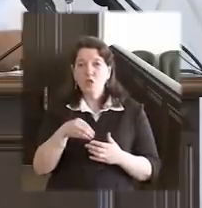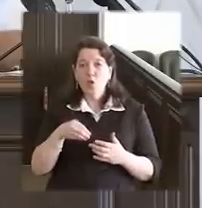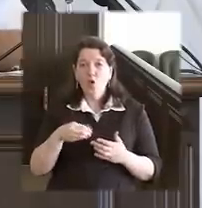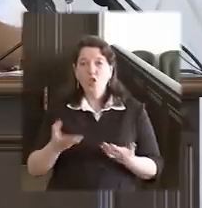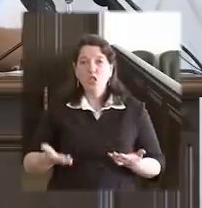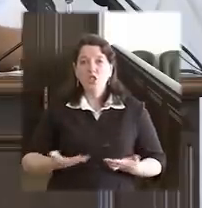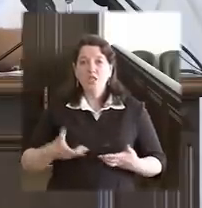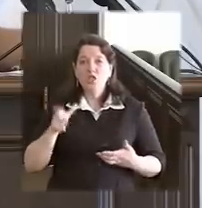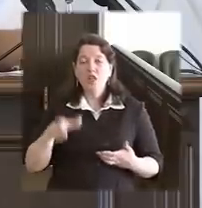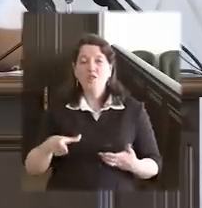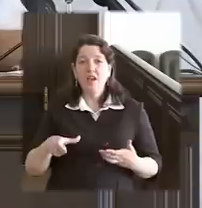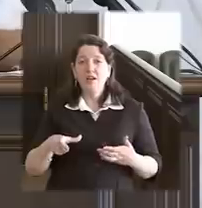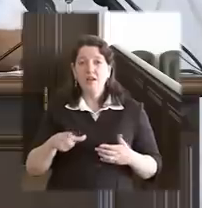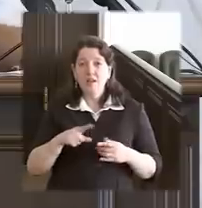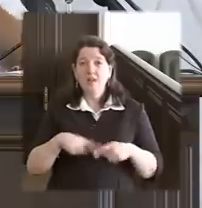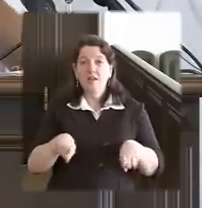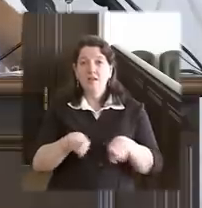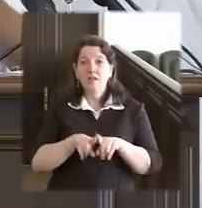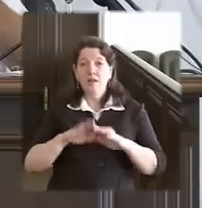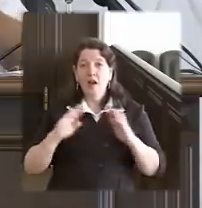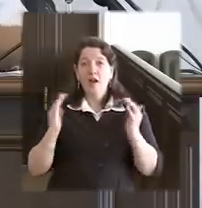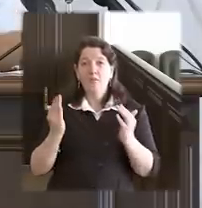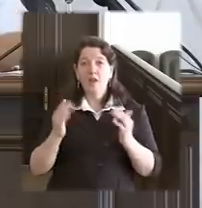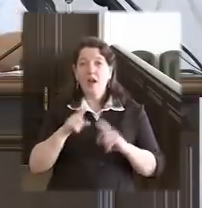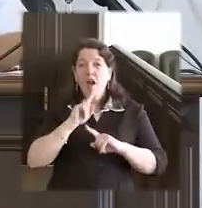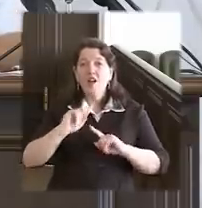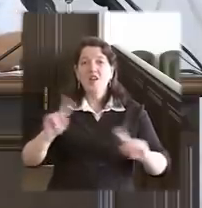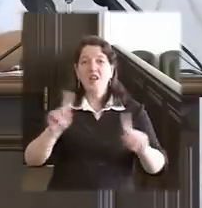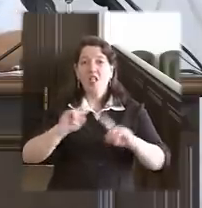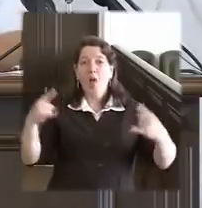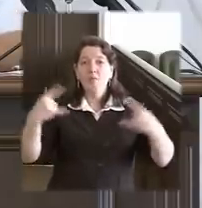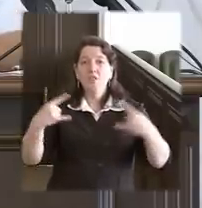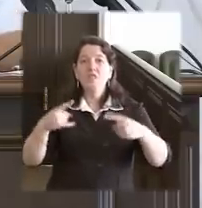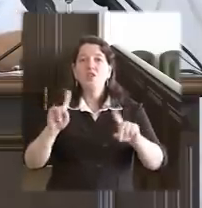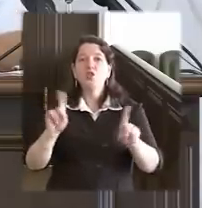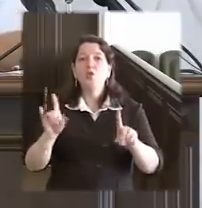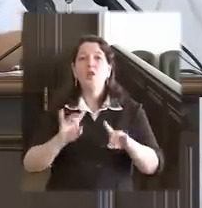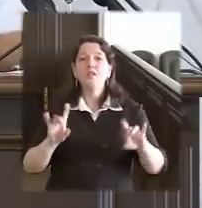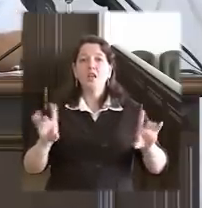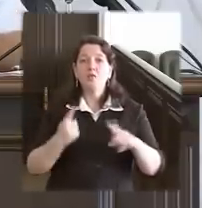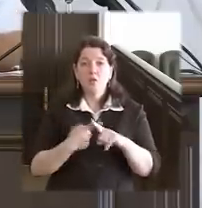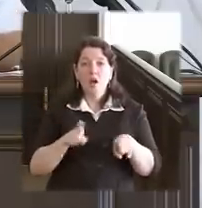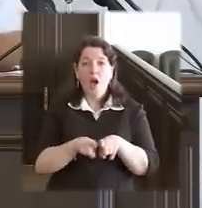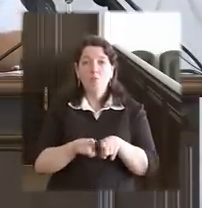человеческой жизни сводит именно вот к этому. Посмотрите, реклама, что творится. Только об этом идет